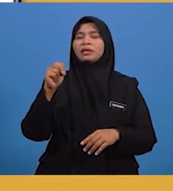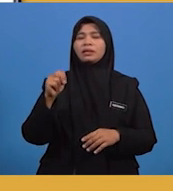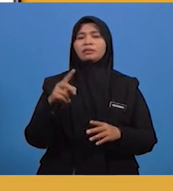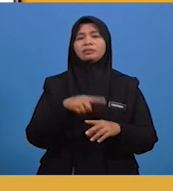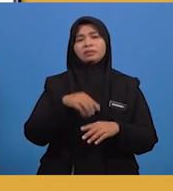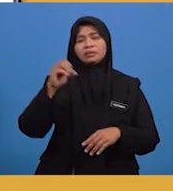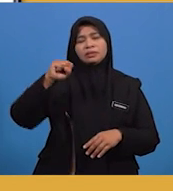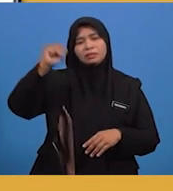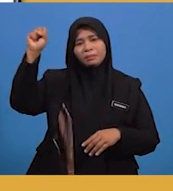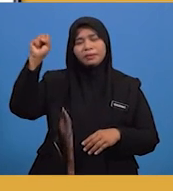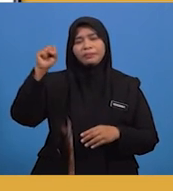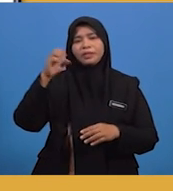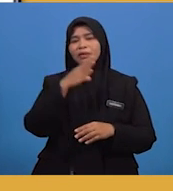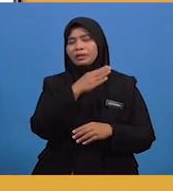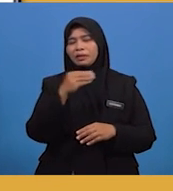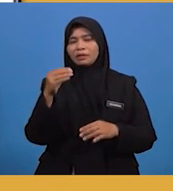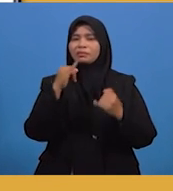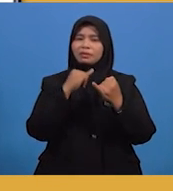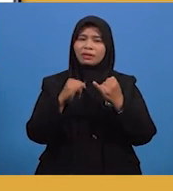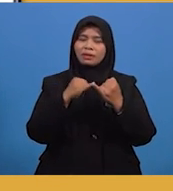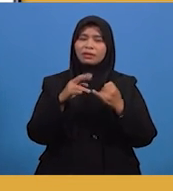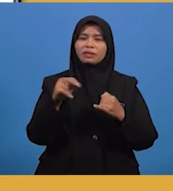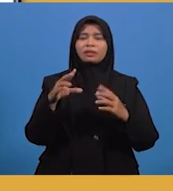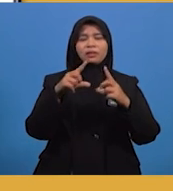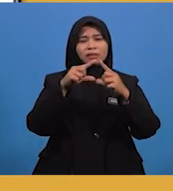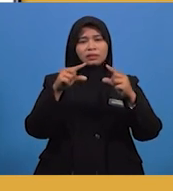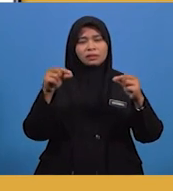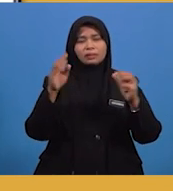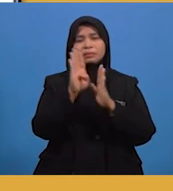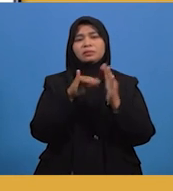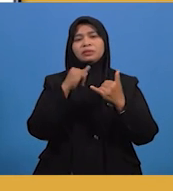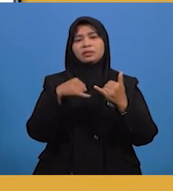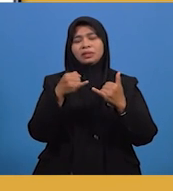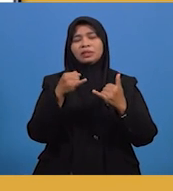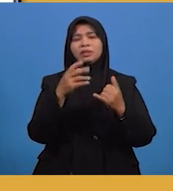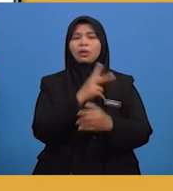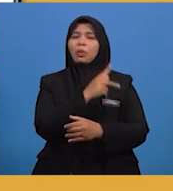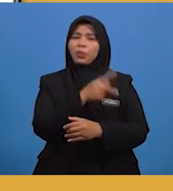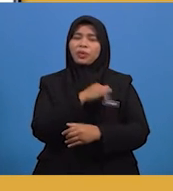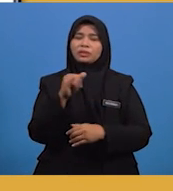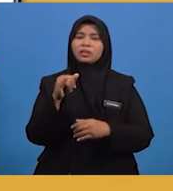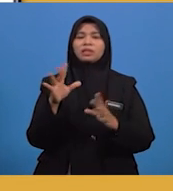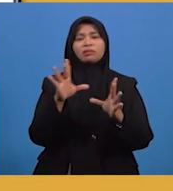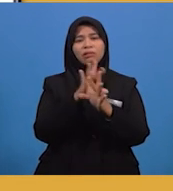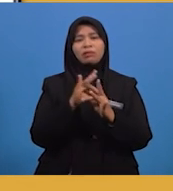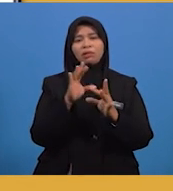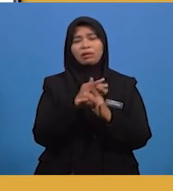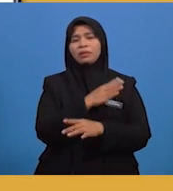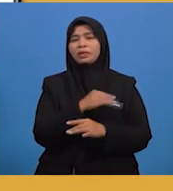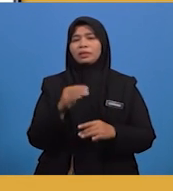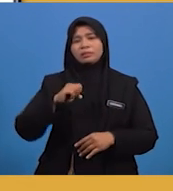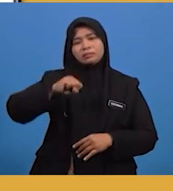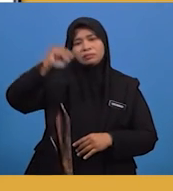di Sabah. Dan akhirnya, Jepun berjaya menguasai Sarawak dan Sabah.